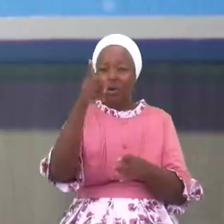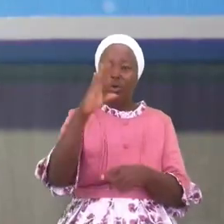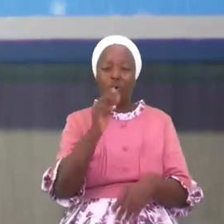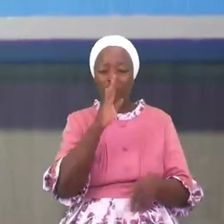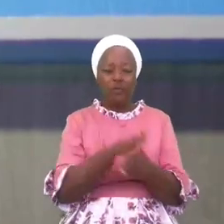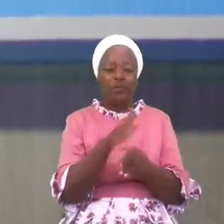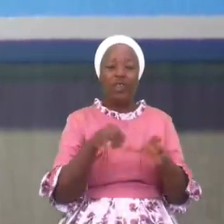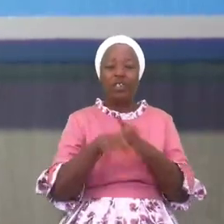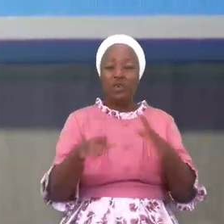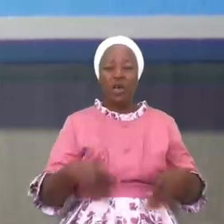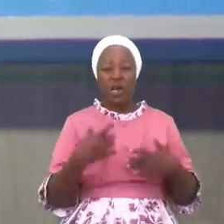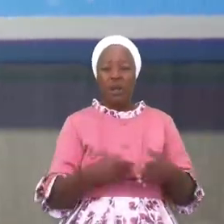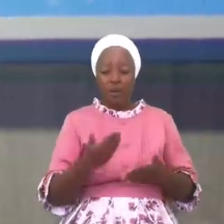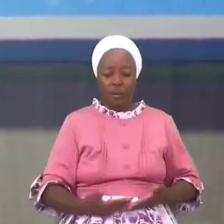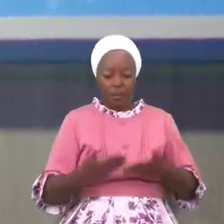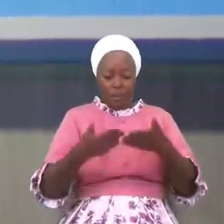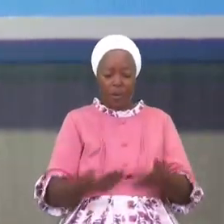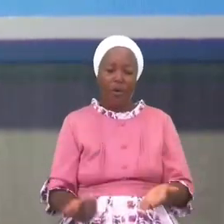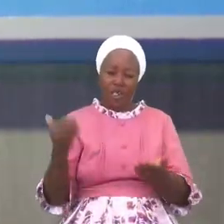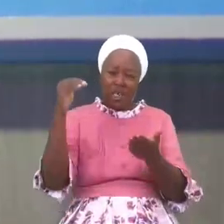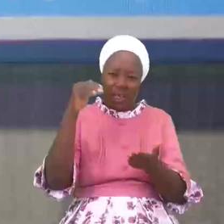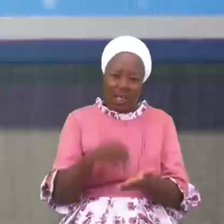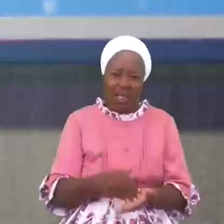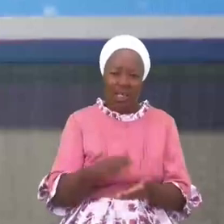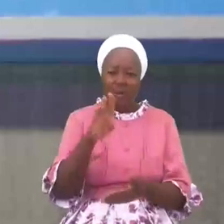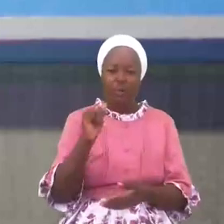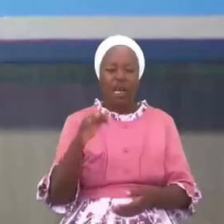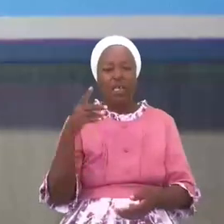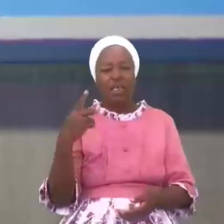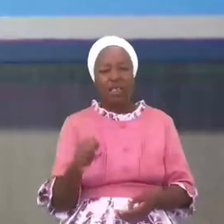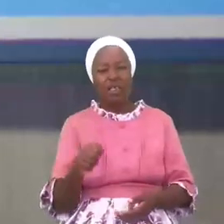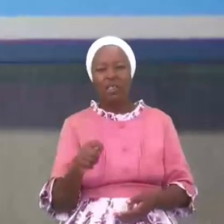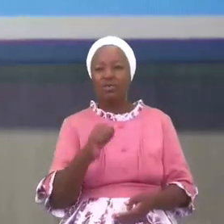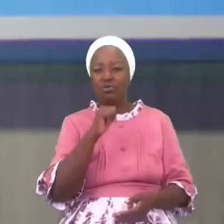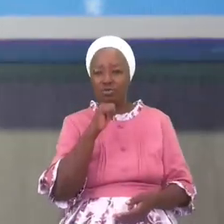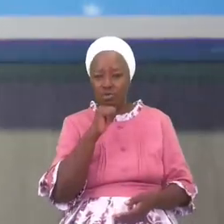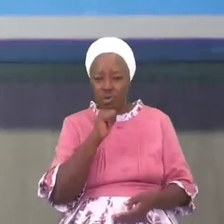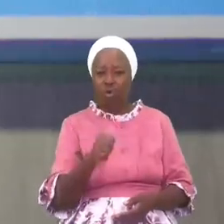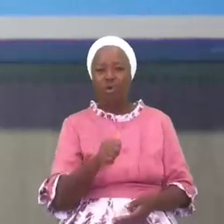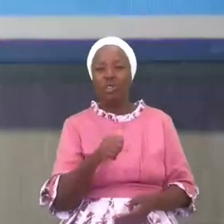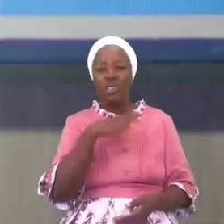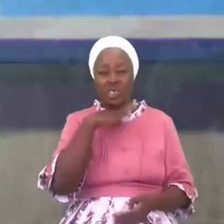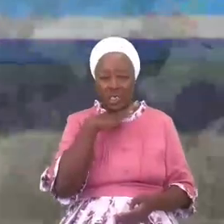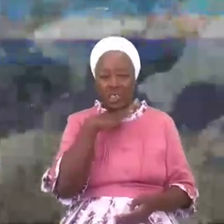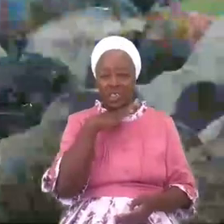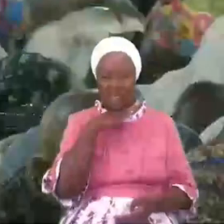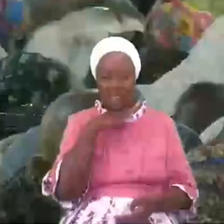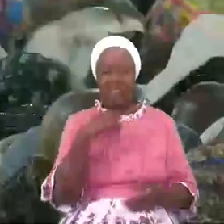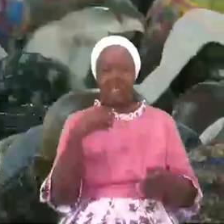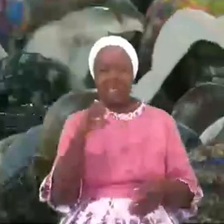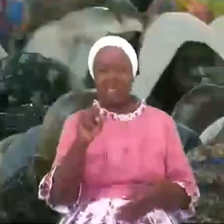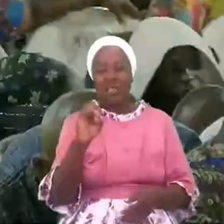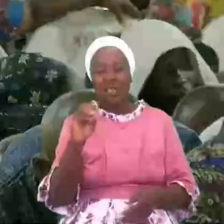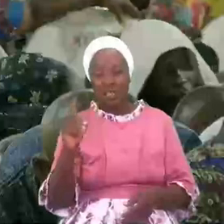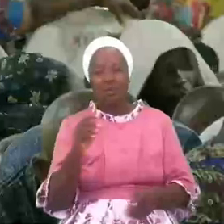ta vie. Né de nouveau par la semence incorruptible. Ça, c'est la